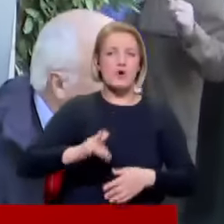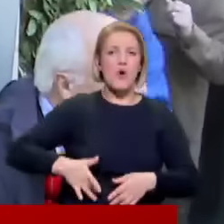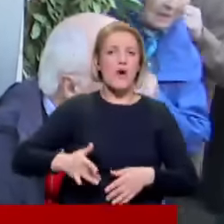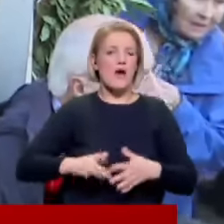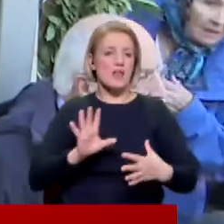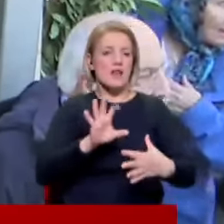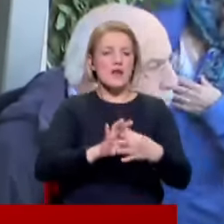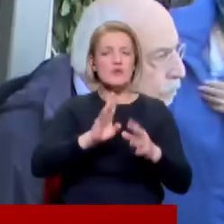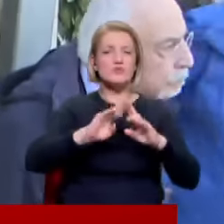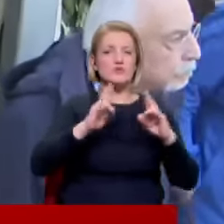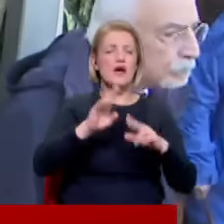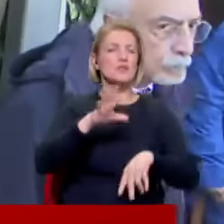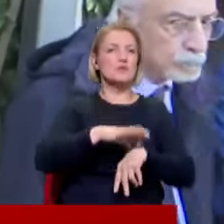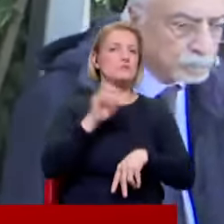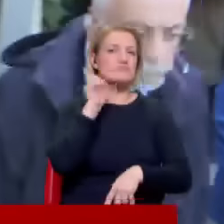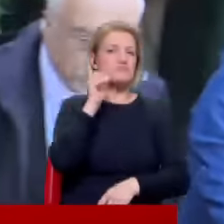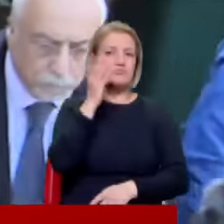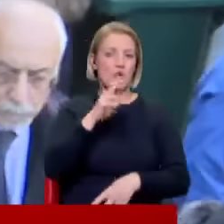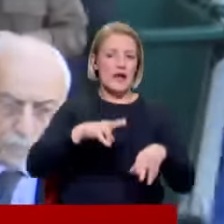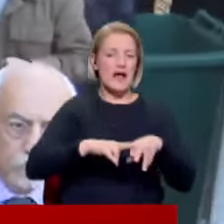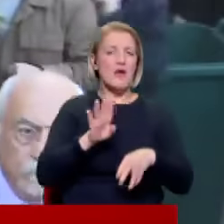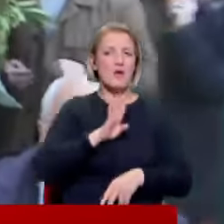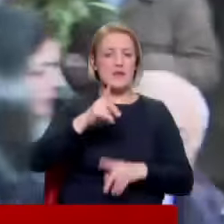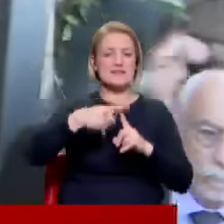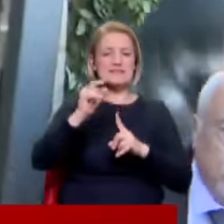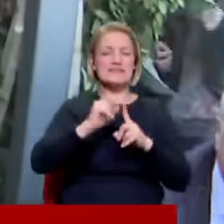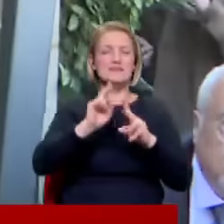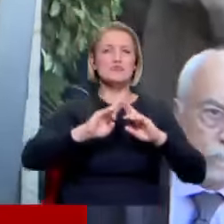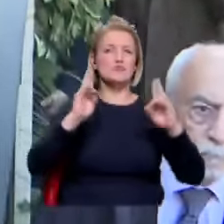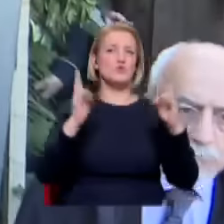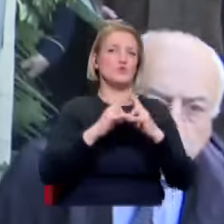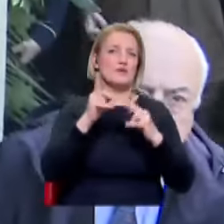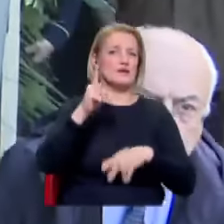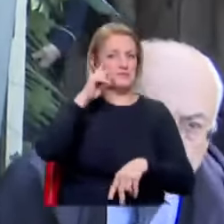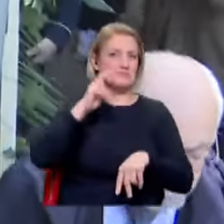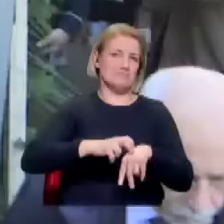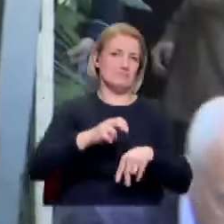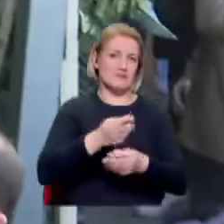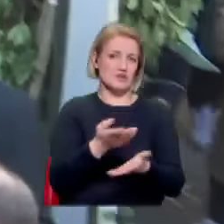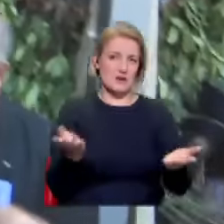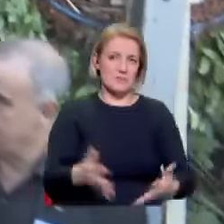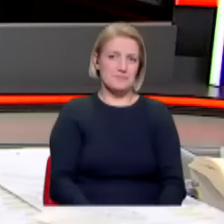alanında dünyanın sayılı hekimlerinden olan Kalayoğlu, tıp dünyasına bıraktığı büyük mirasla anılacak.